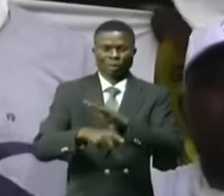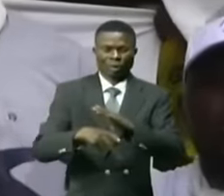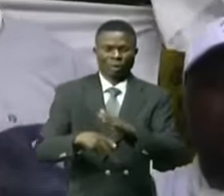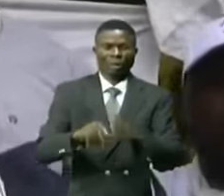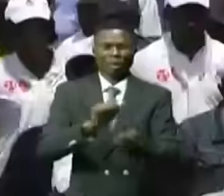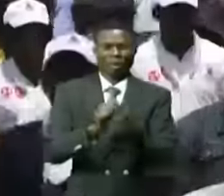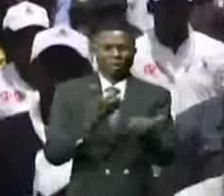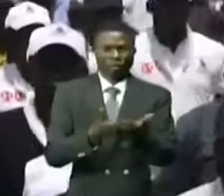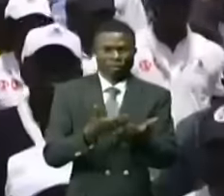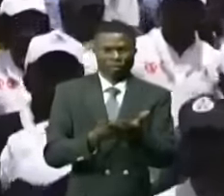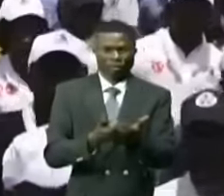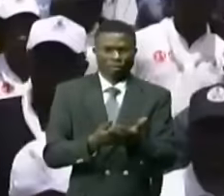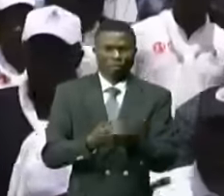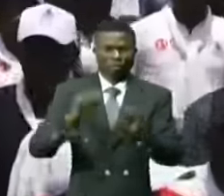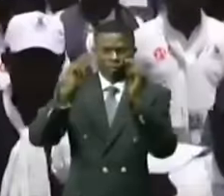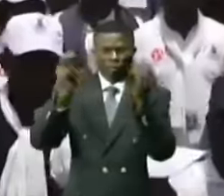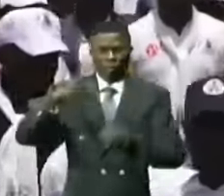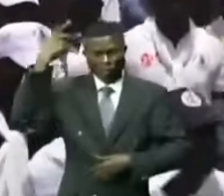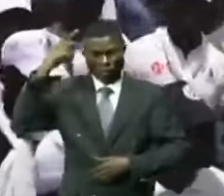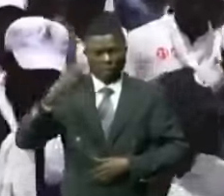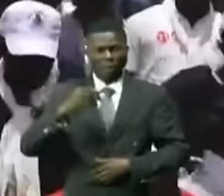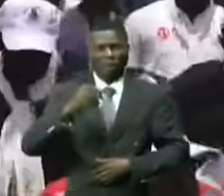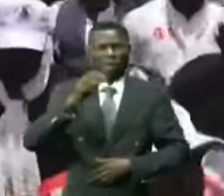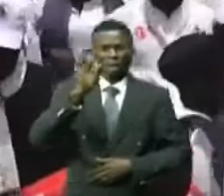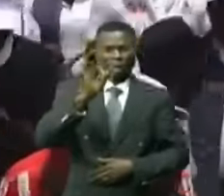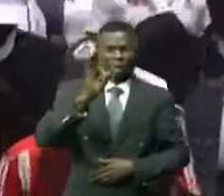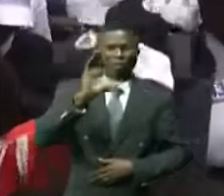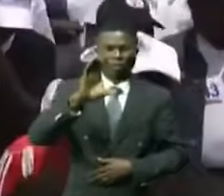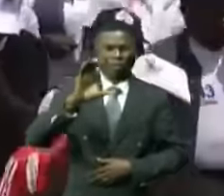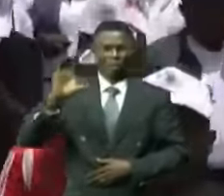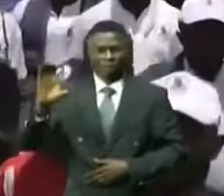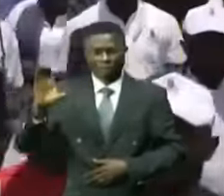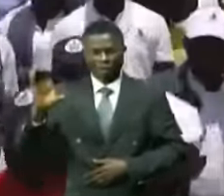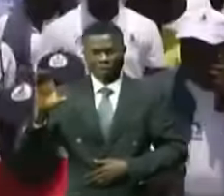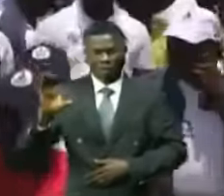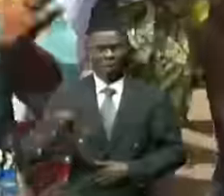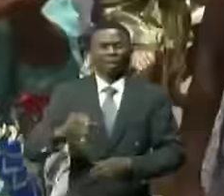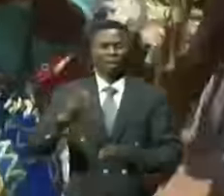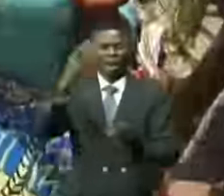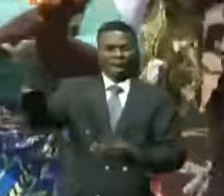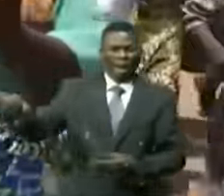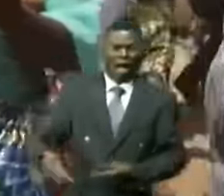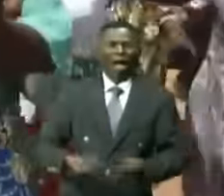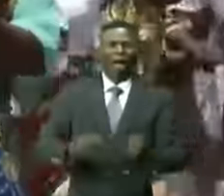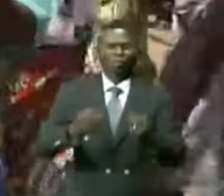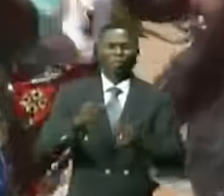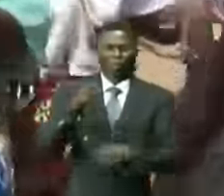procession est ainsi partie du camp SNCC où des chants frénétiques lui étaient réservés.